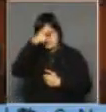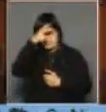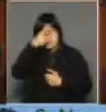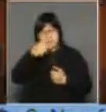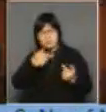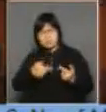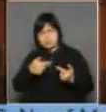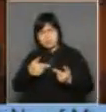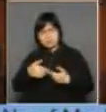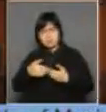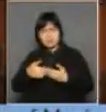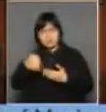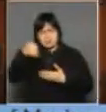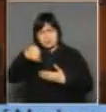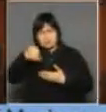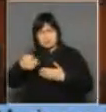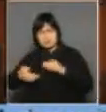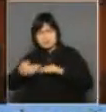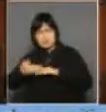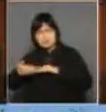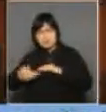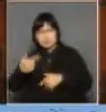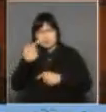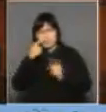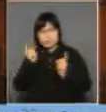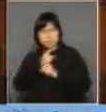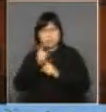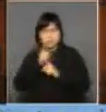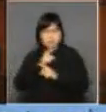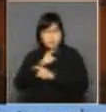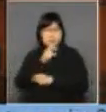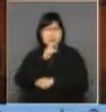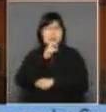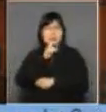做下去的嘛，总会一代新人换旧人的嘛。